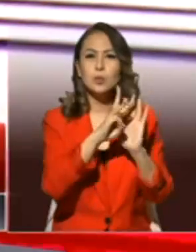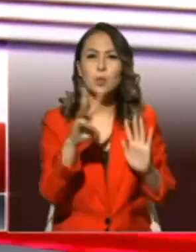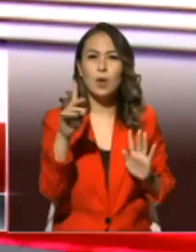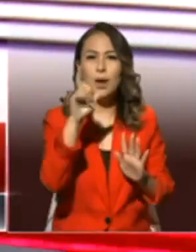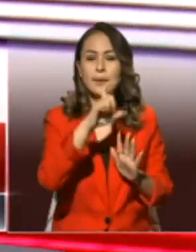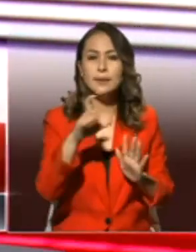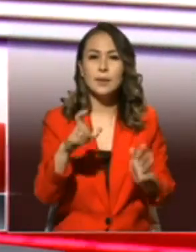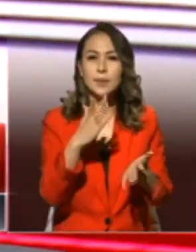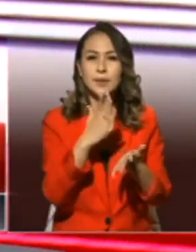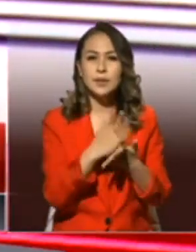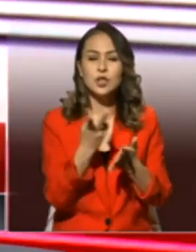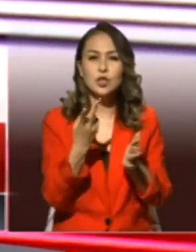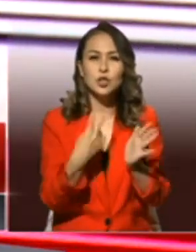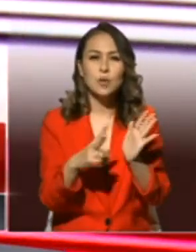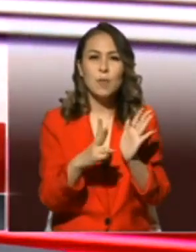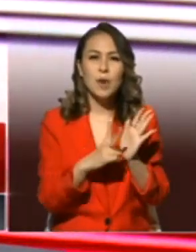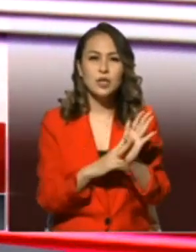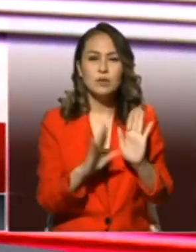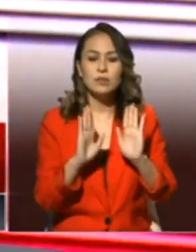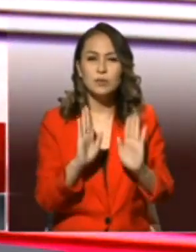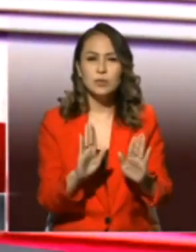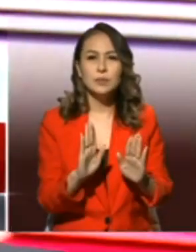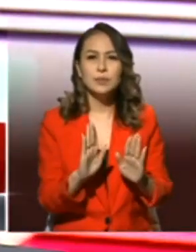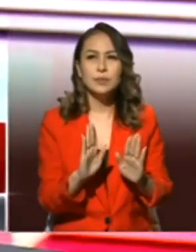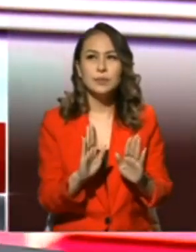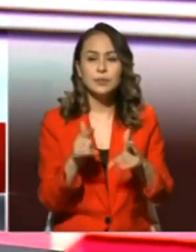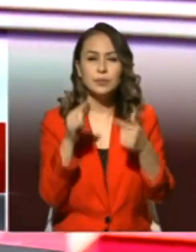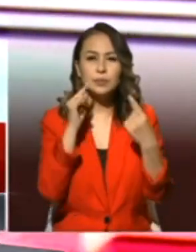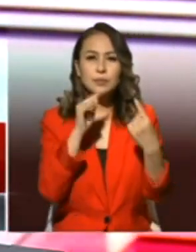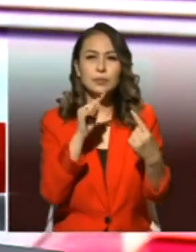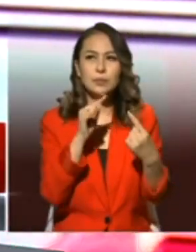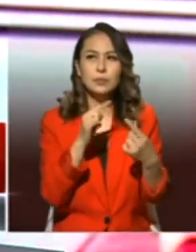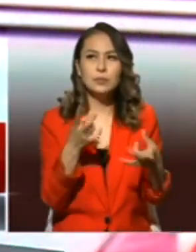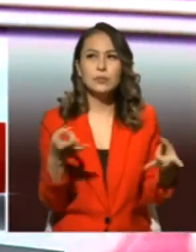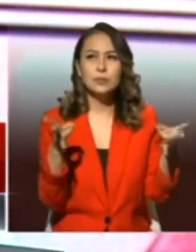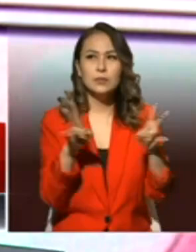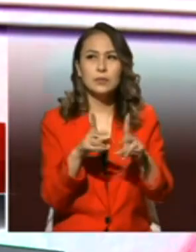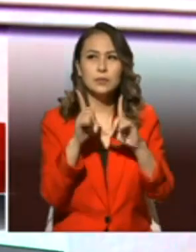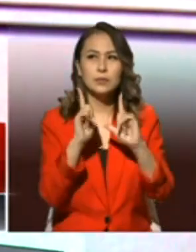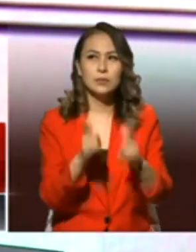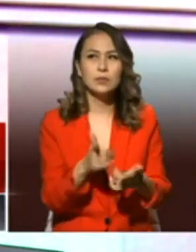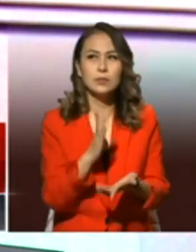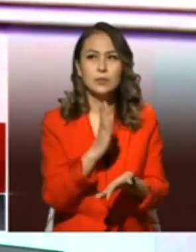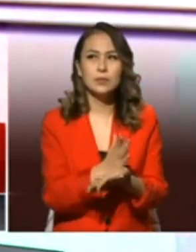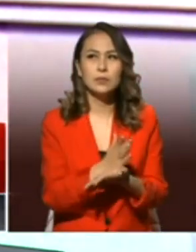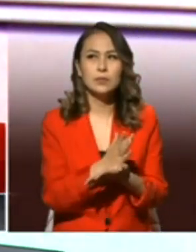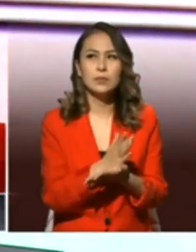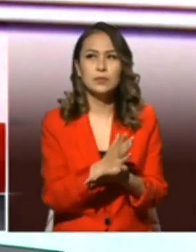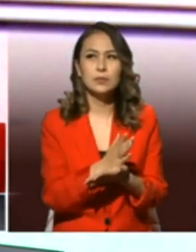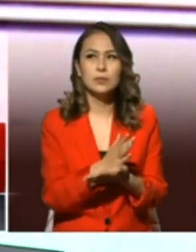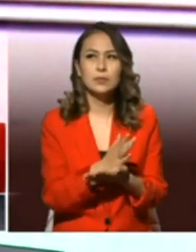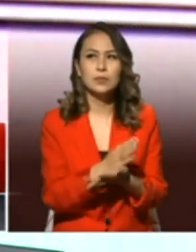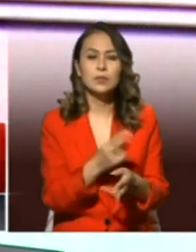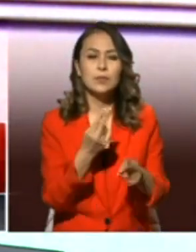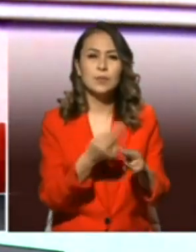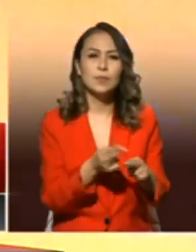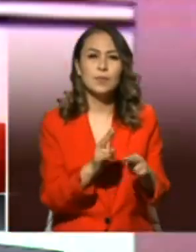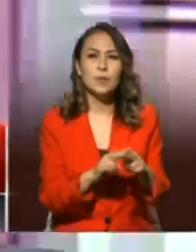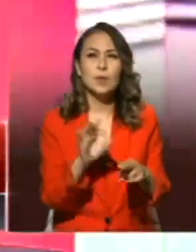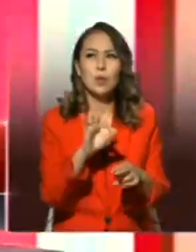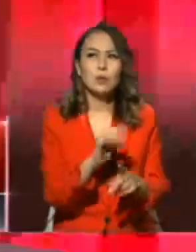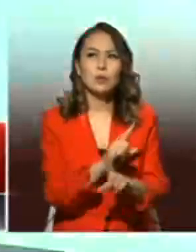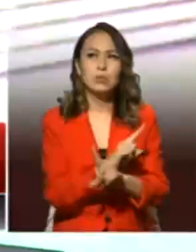қана 27 мыңы ғана оған қарсы, басқасы соған келісім береді. Сондықтан да мәйіттік